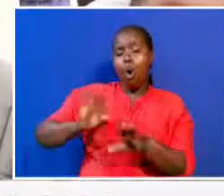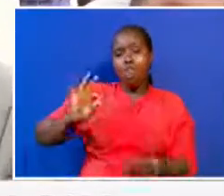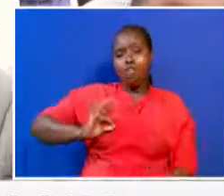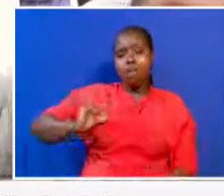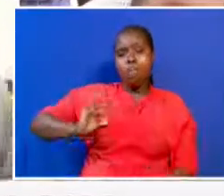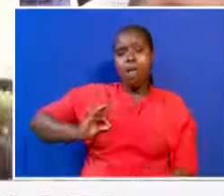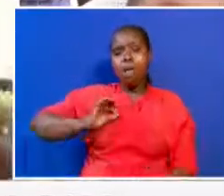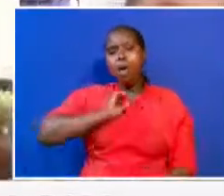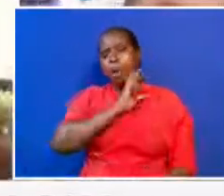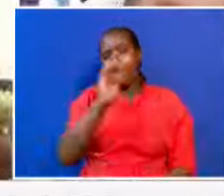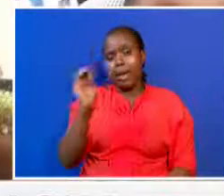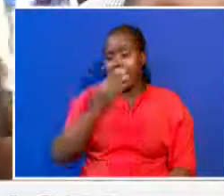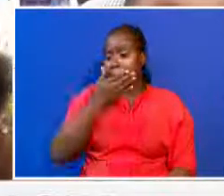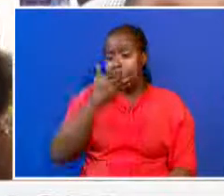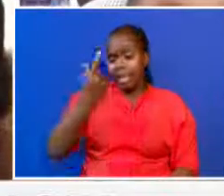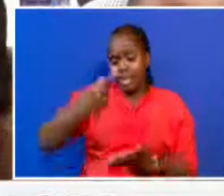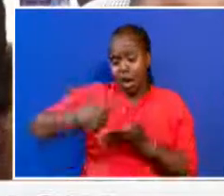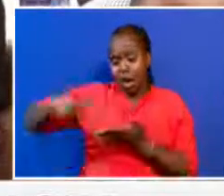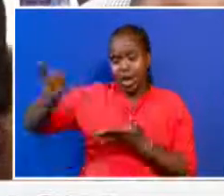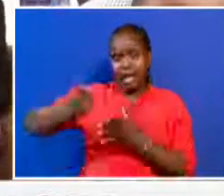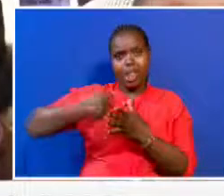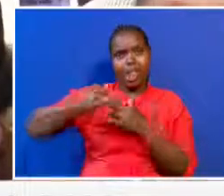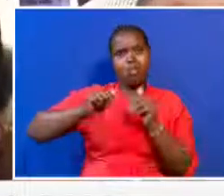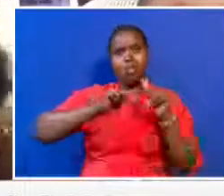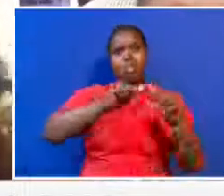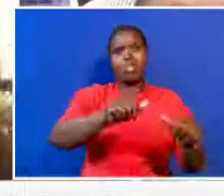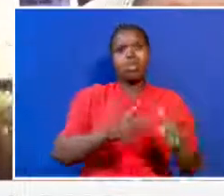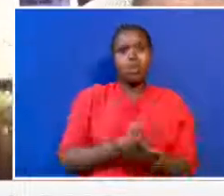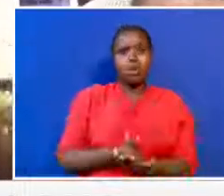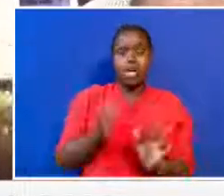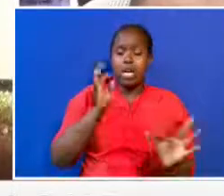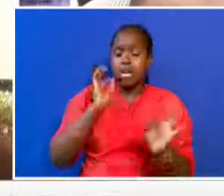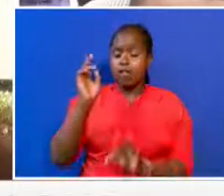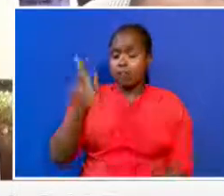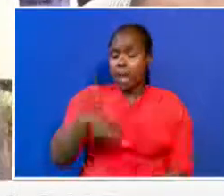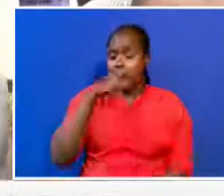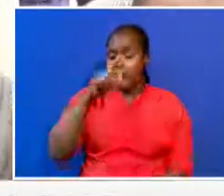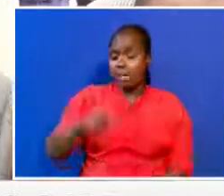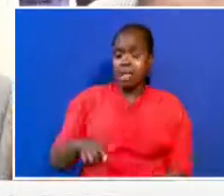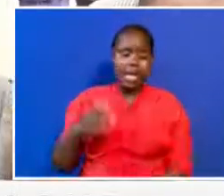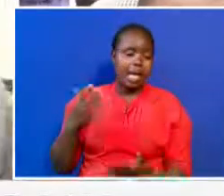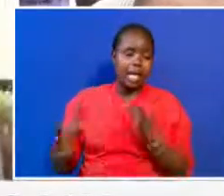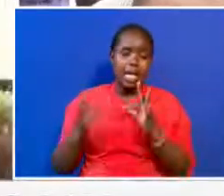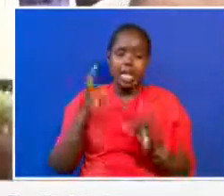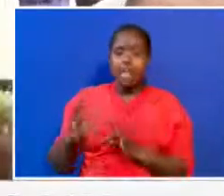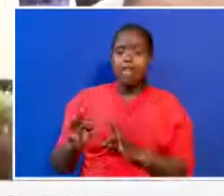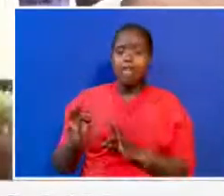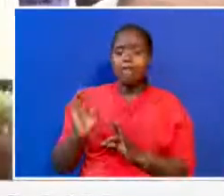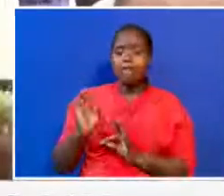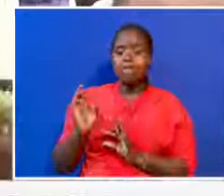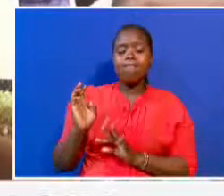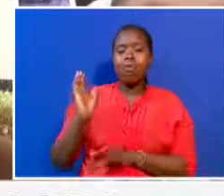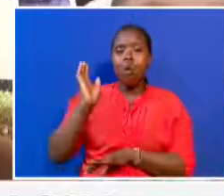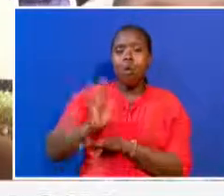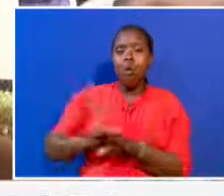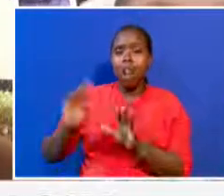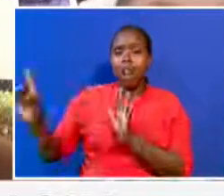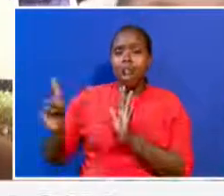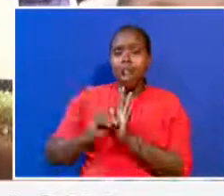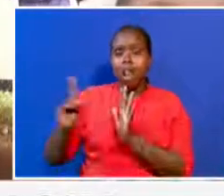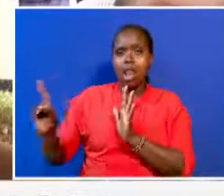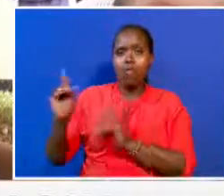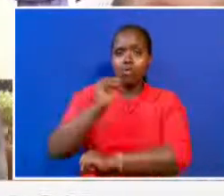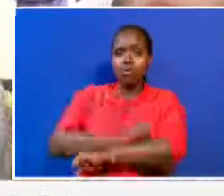too much noise. Let us just correct it and move on. If there was a mistake where perhaps a child was taken to a day school which is too